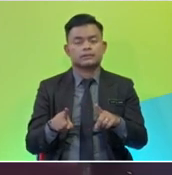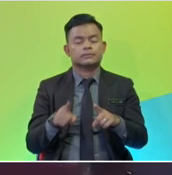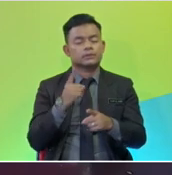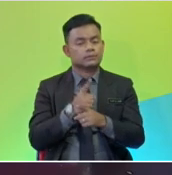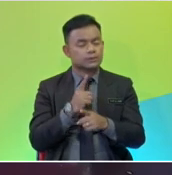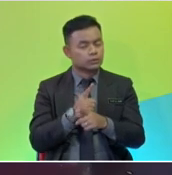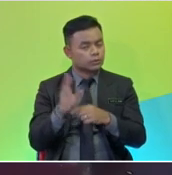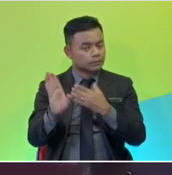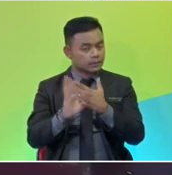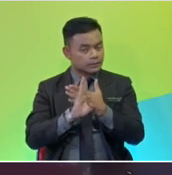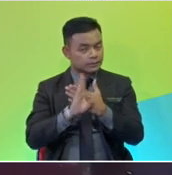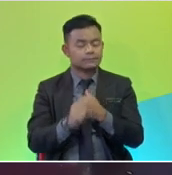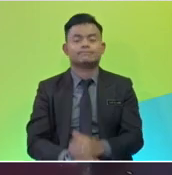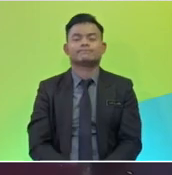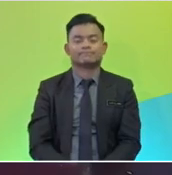kata